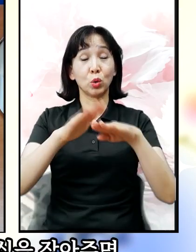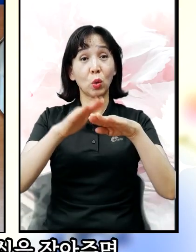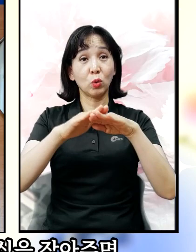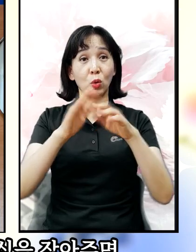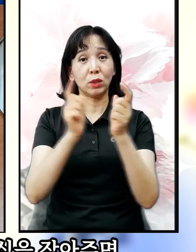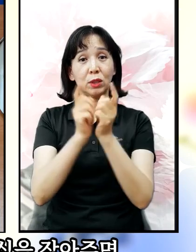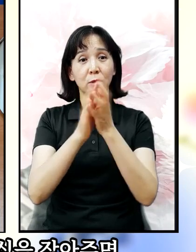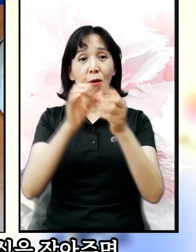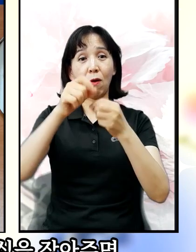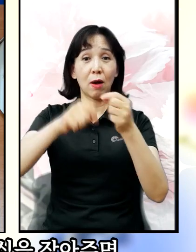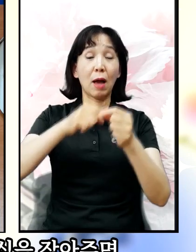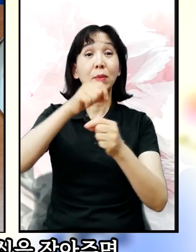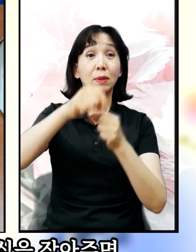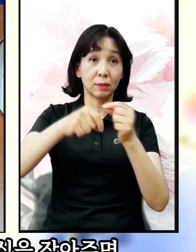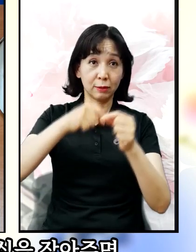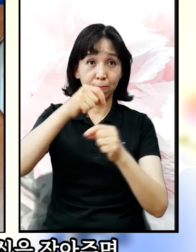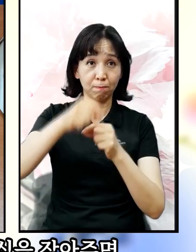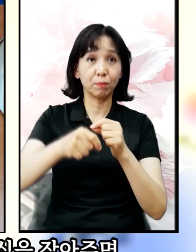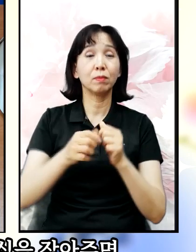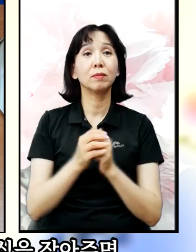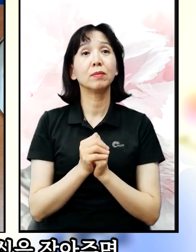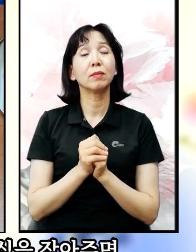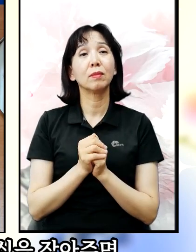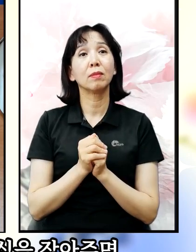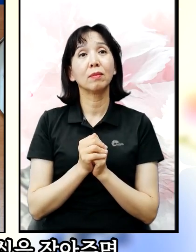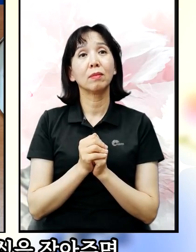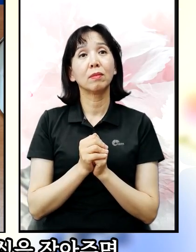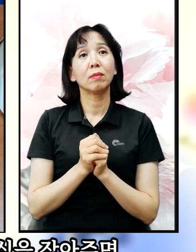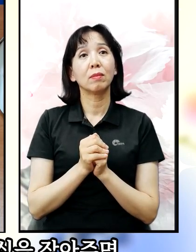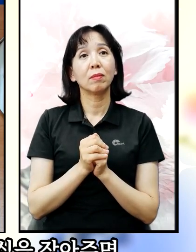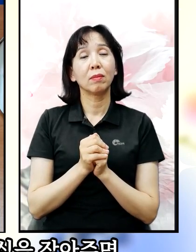자, 손으로 돌돌돌돌 감은 리본을